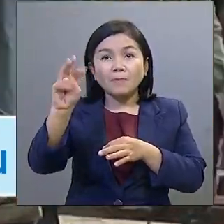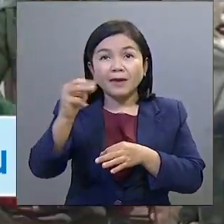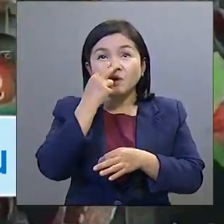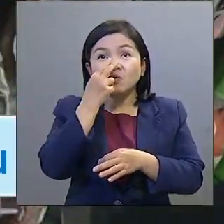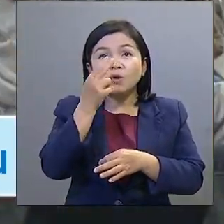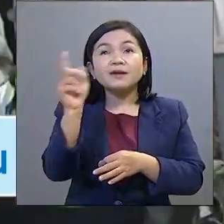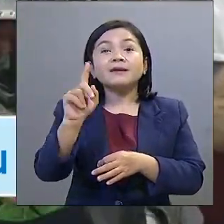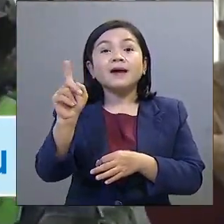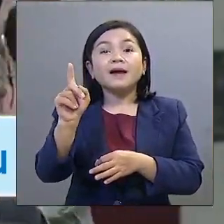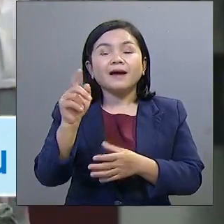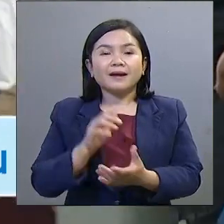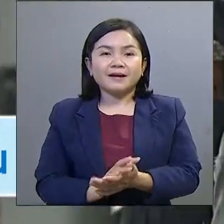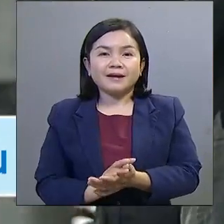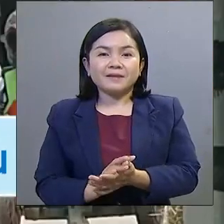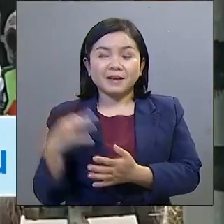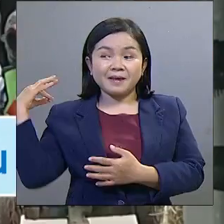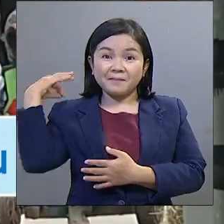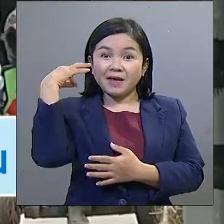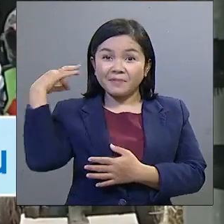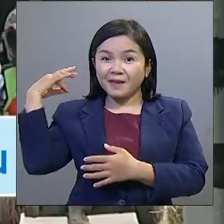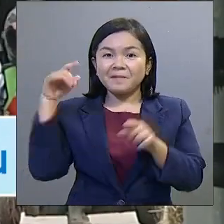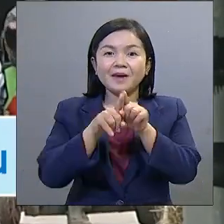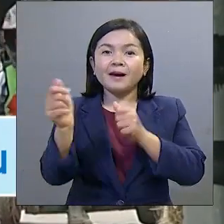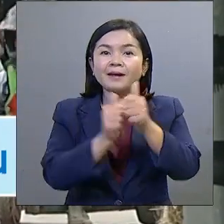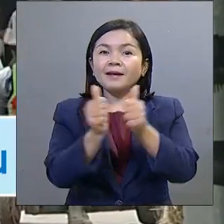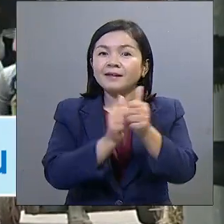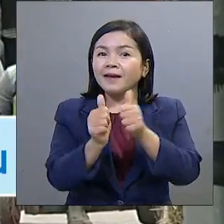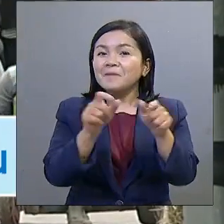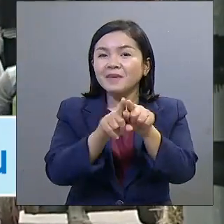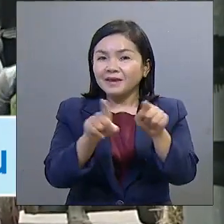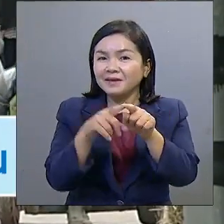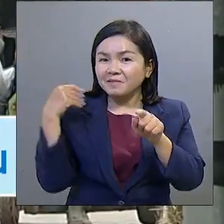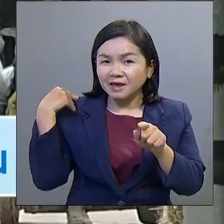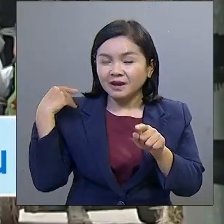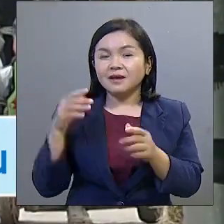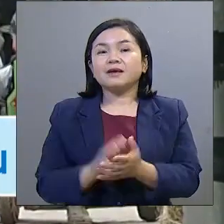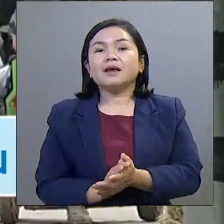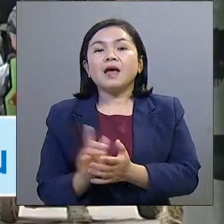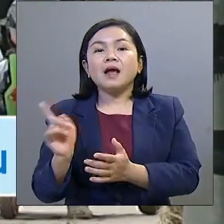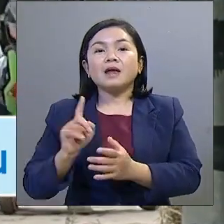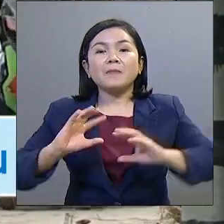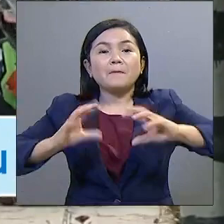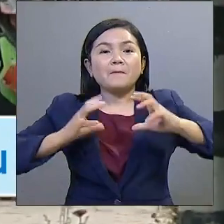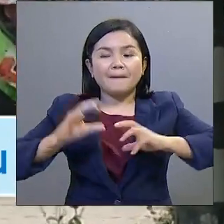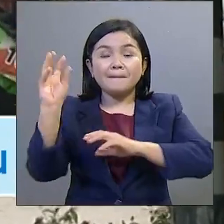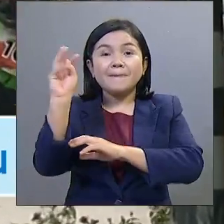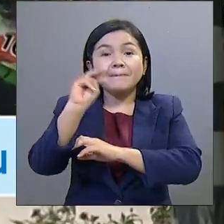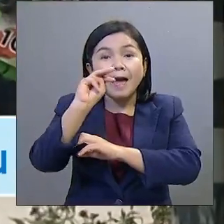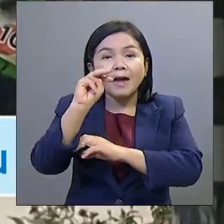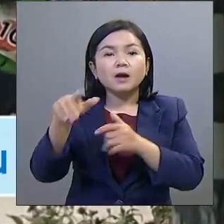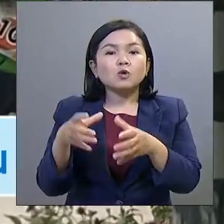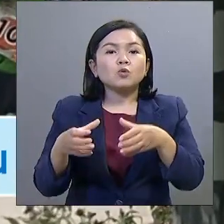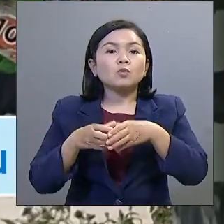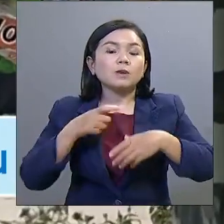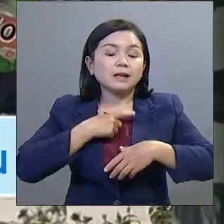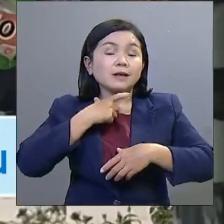าง ทางอันนี้มีการแบบเหมือนนี่แข่งฟอร์มูล่า ใช่ค่ะ รถล้อเลื่อนไม้ก็ถือว่าเป็นภูมิปัญญาของชาวเขานะครับ